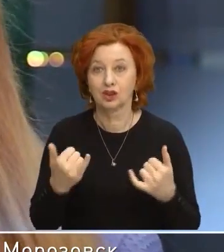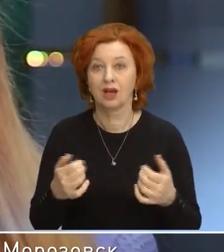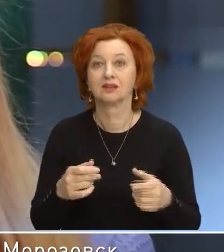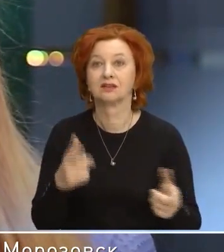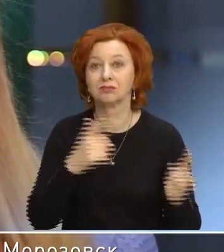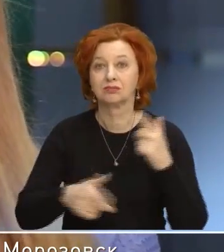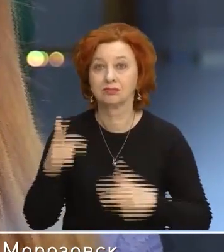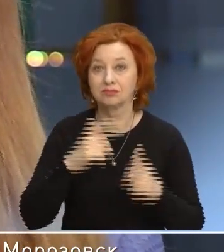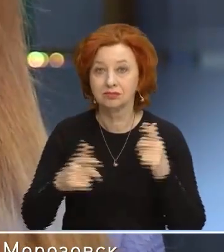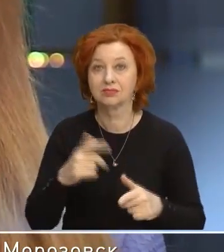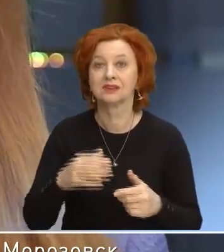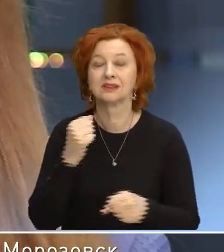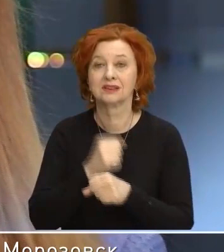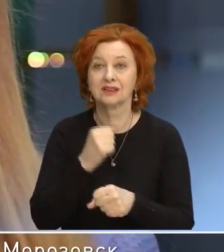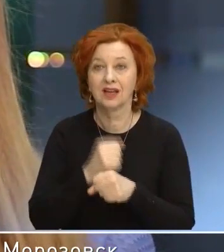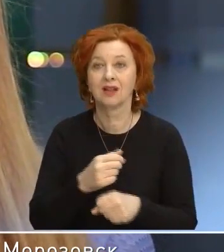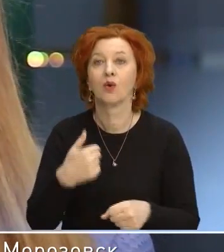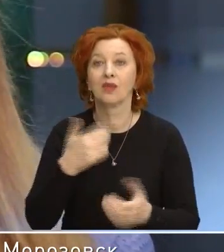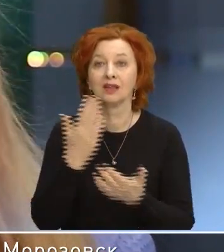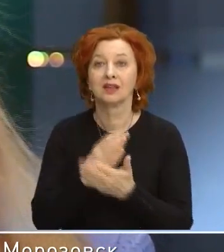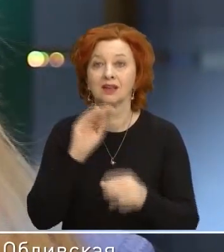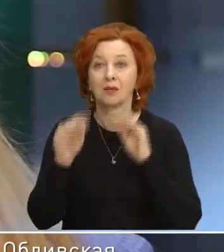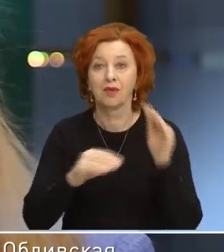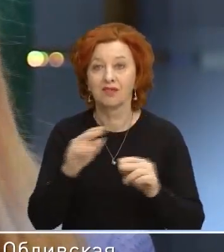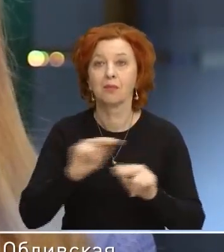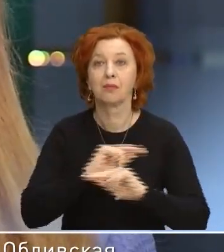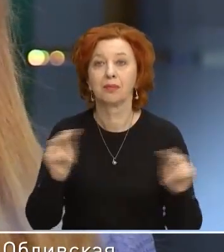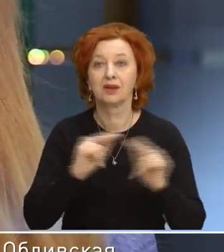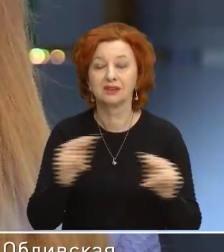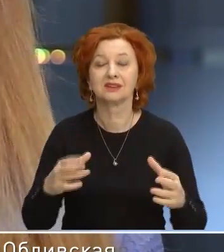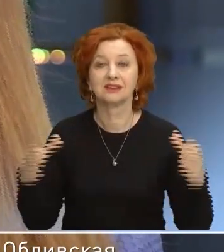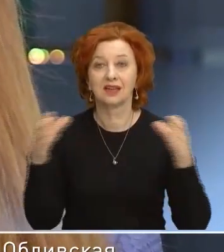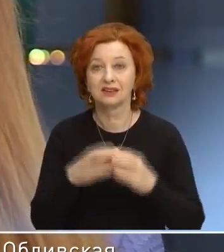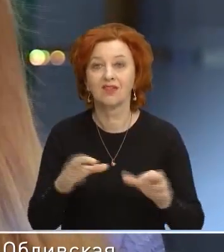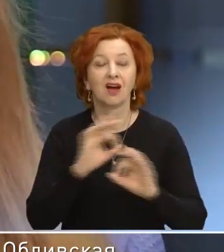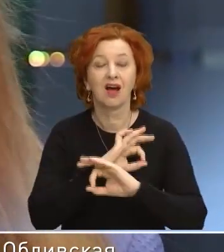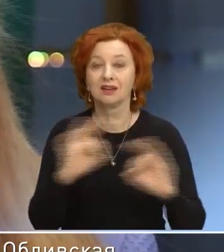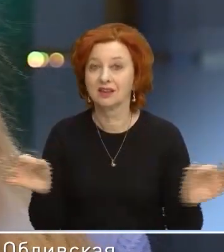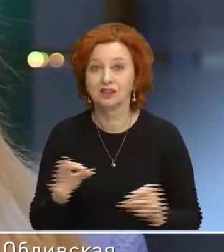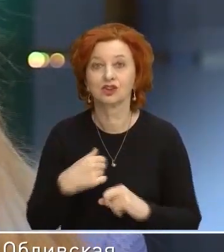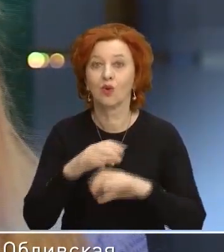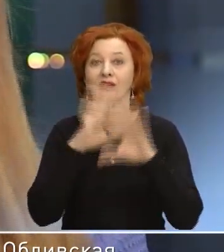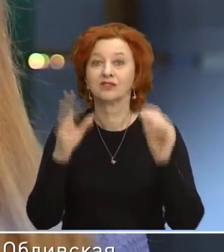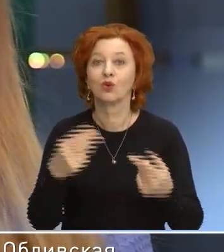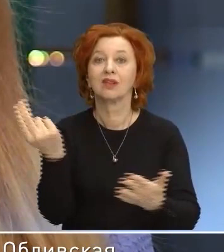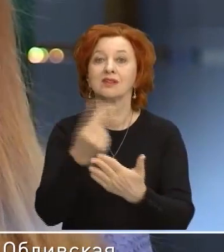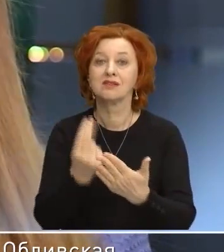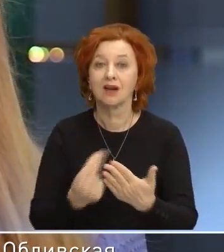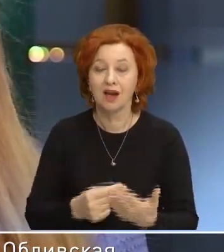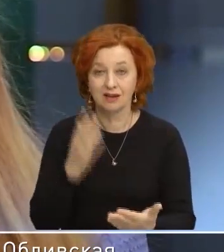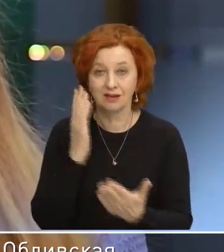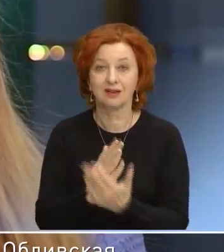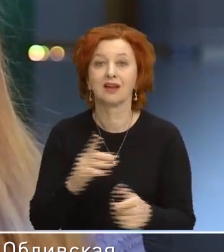к импортозамещению, у нас есть оборудование, у нас есть преподавательский состав отличный, у нас есть дизайнеры,